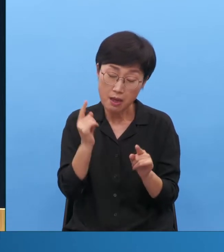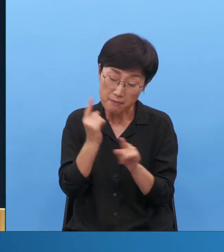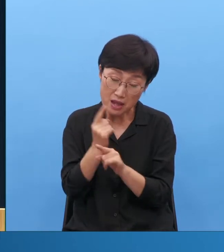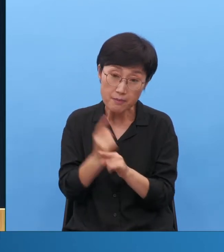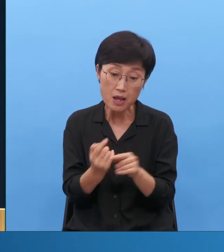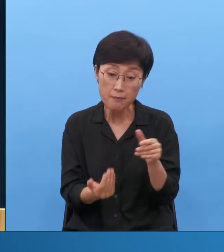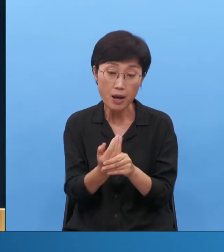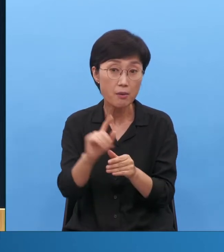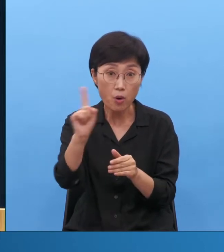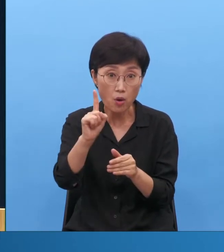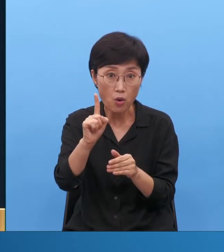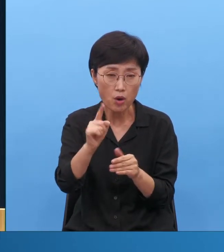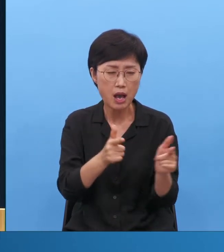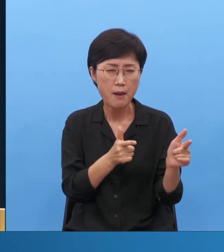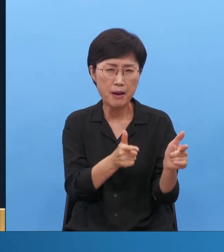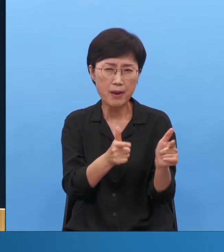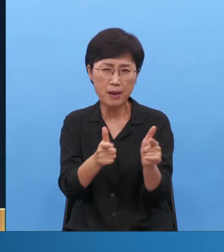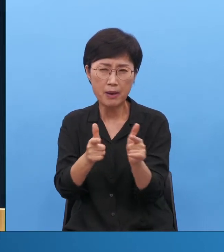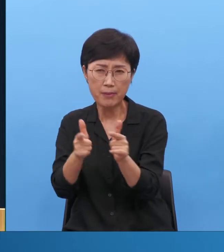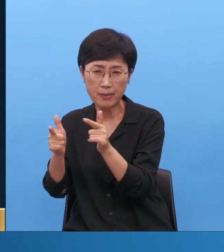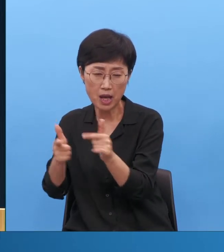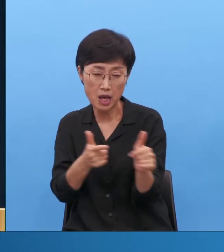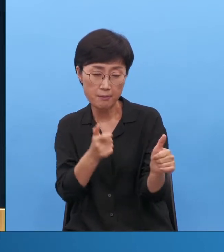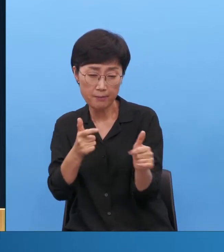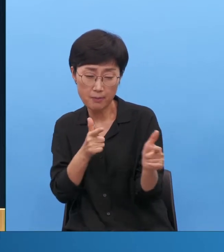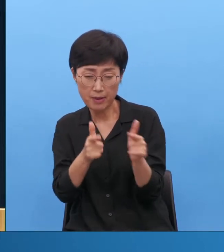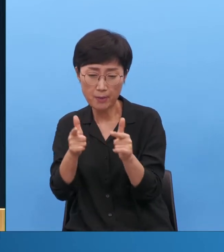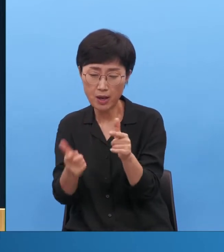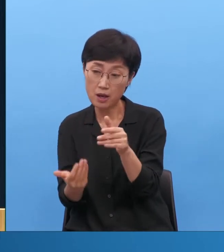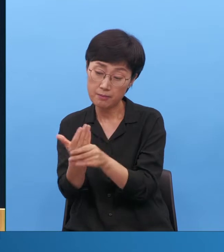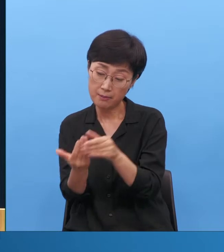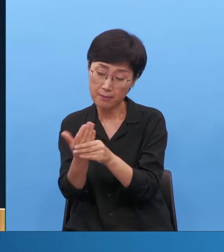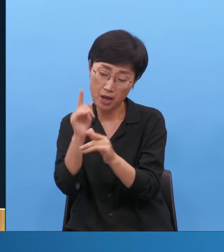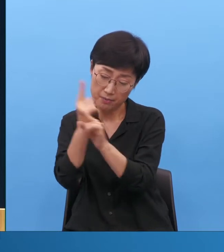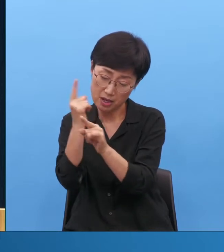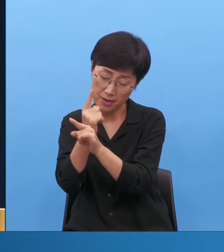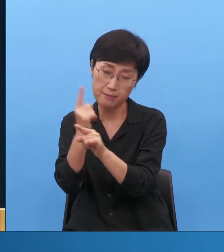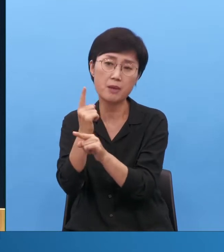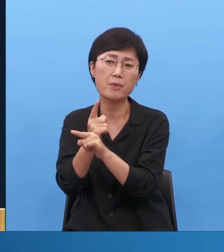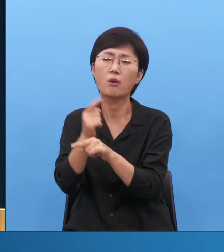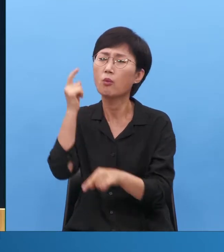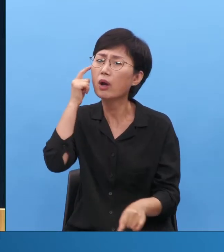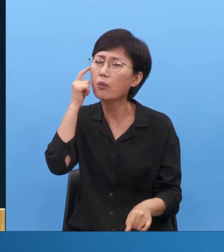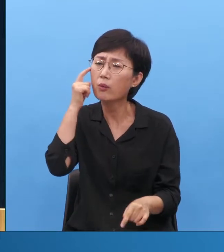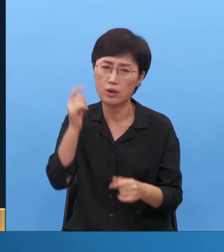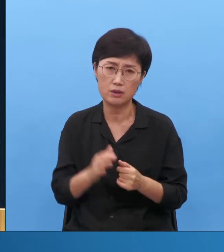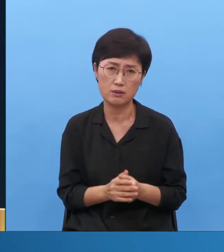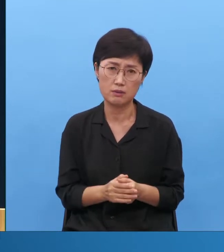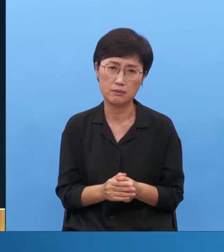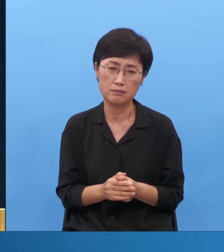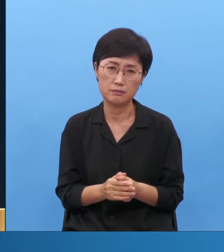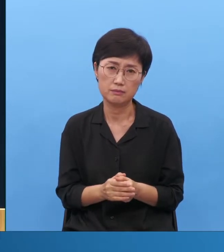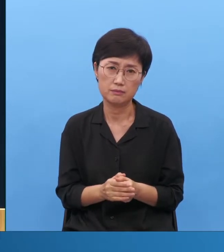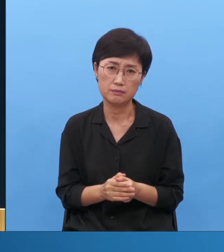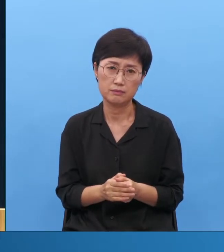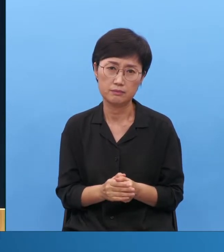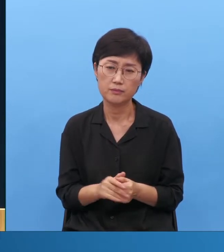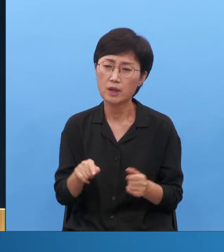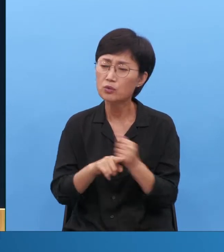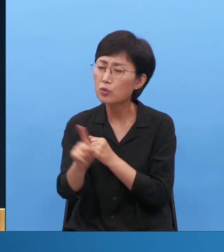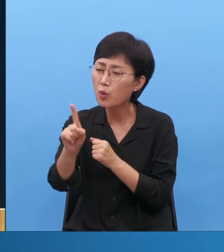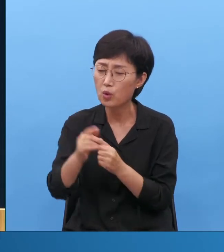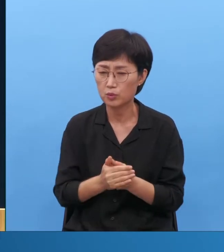죽입니까? Why is it that almost every month in the U.S. we continue to see these mass shootings arising in the schools? 처음부터 그렇게 된 게 아니고 그